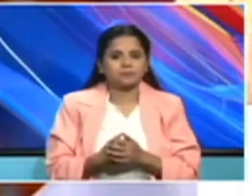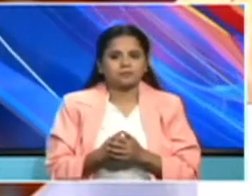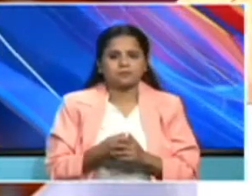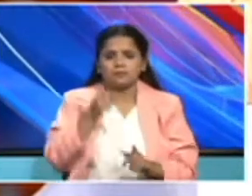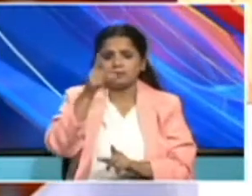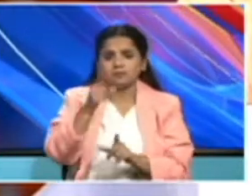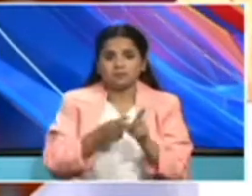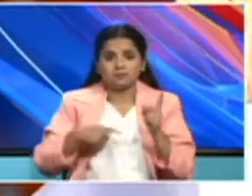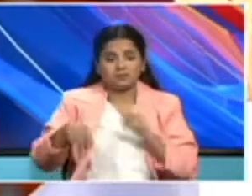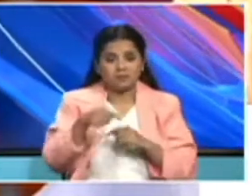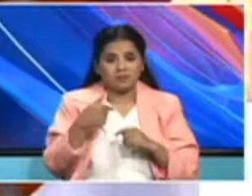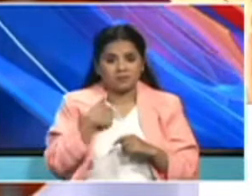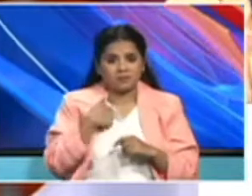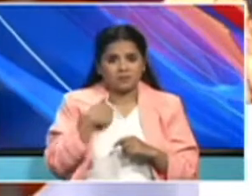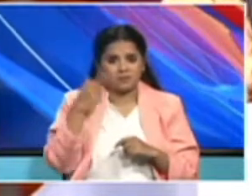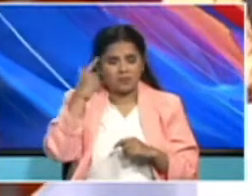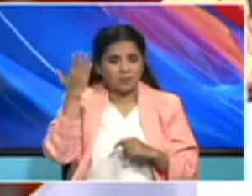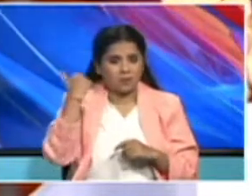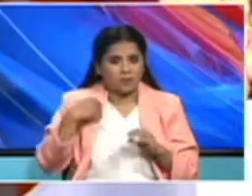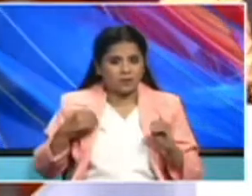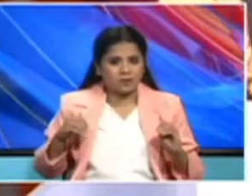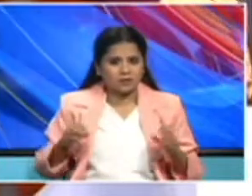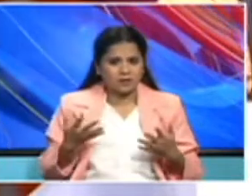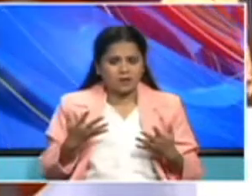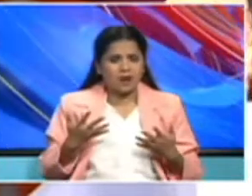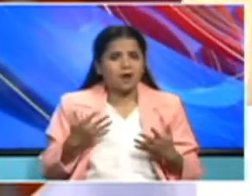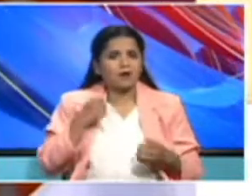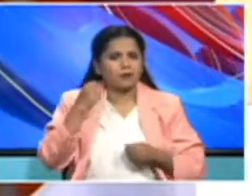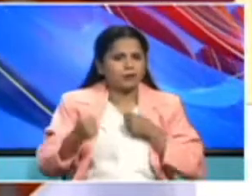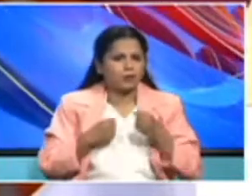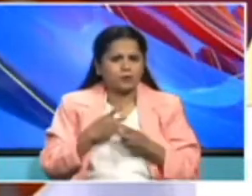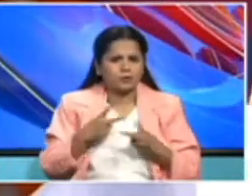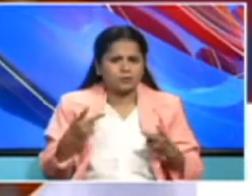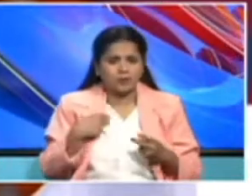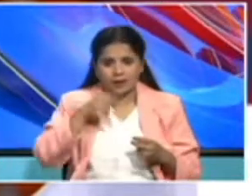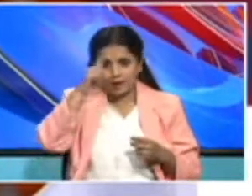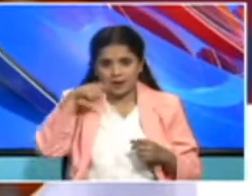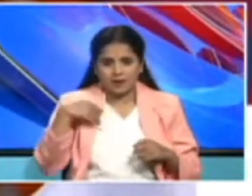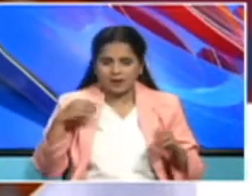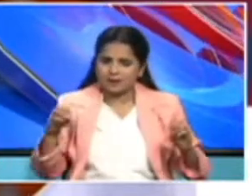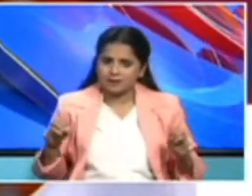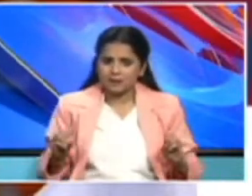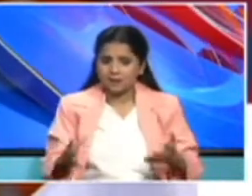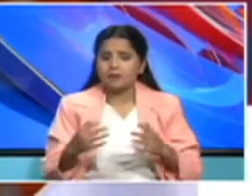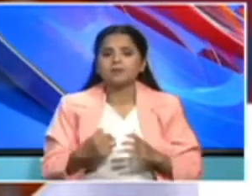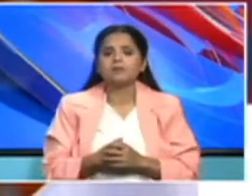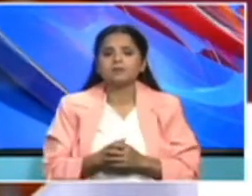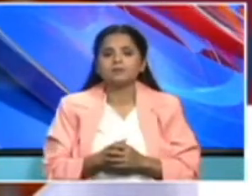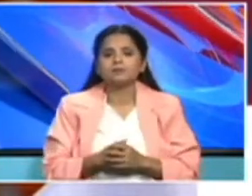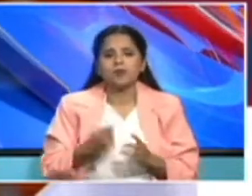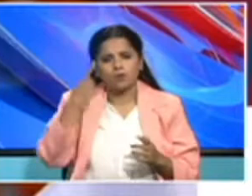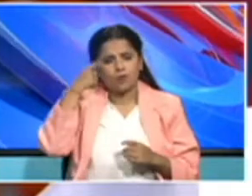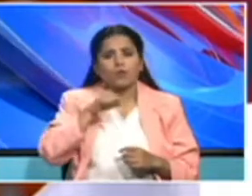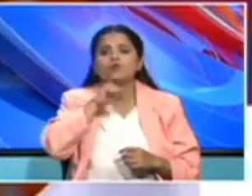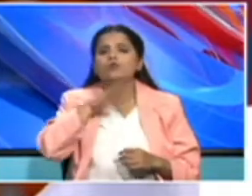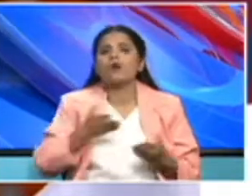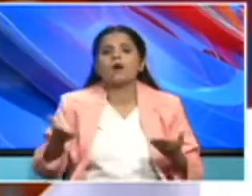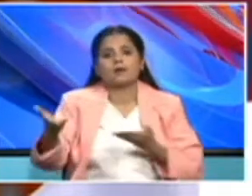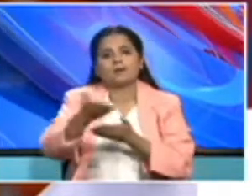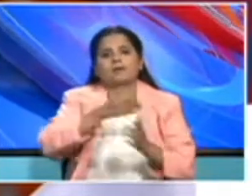फर्स्ट एंड बेस्ट का जो सिलसिला देश में शुरू हुआ है, हमारे युवाओं